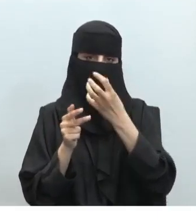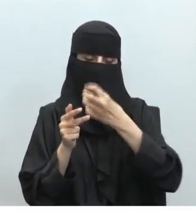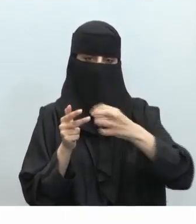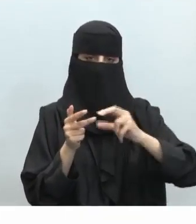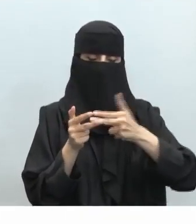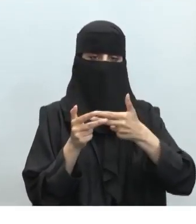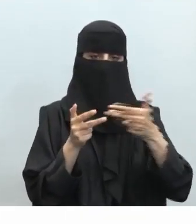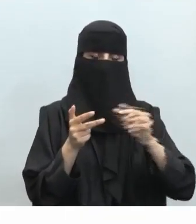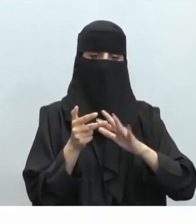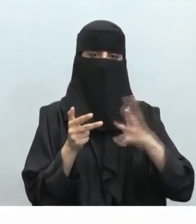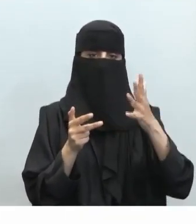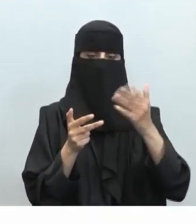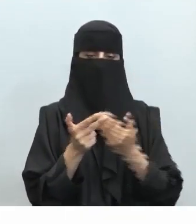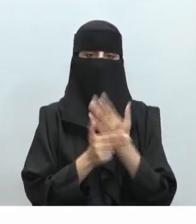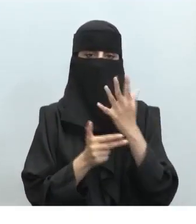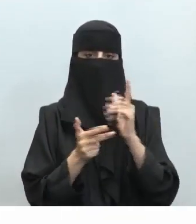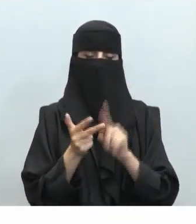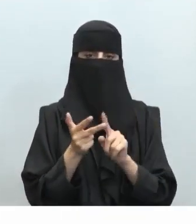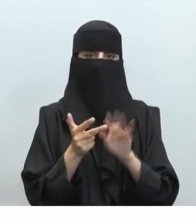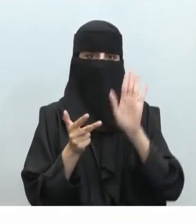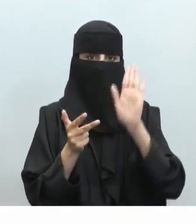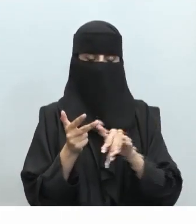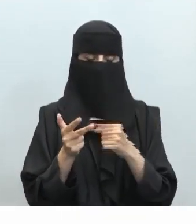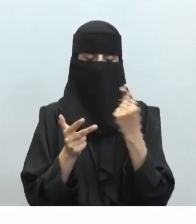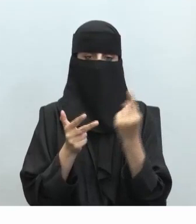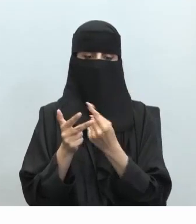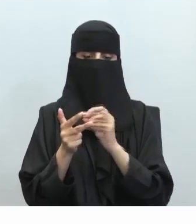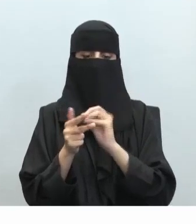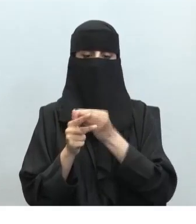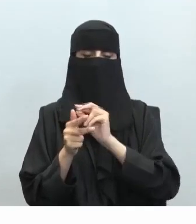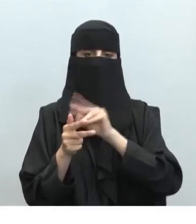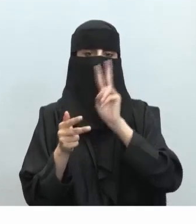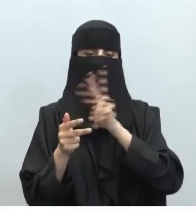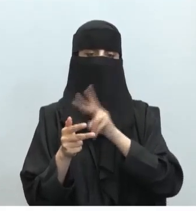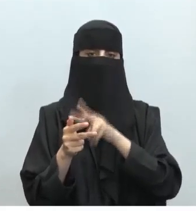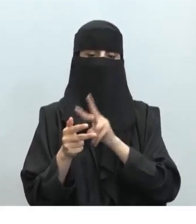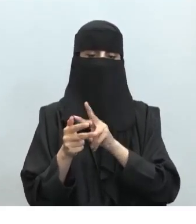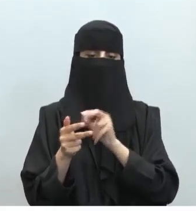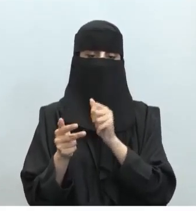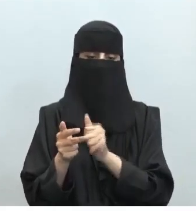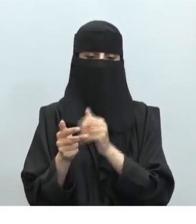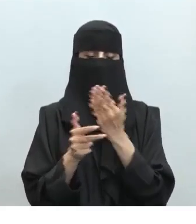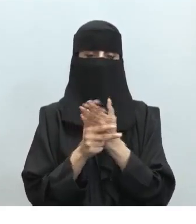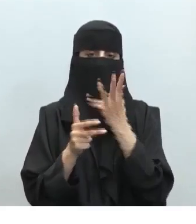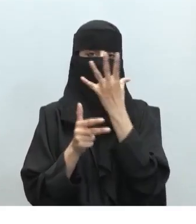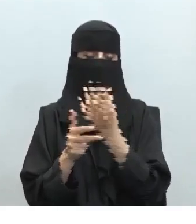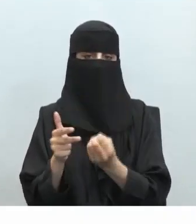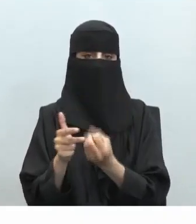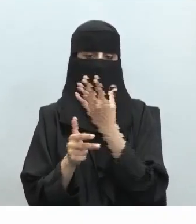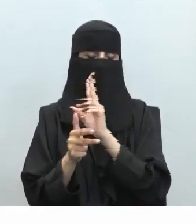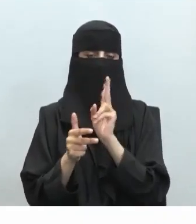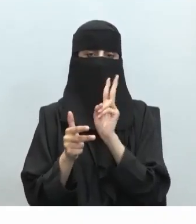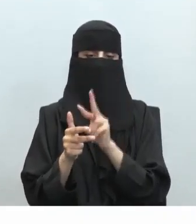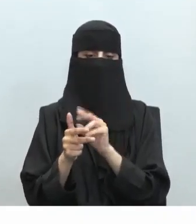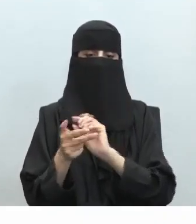موجود هذا الجين ولو تواجد لن يؤثر في لون الصبغه لن تتغير لن يعطينا صبغه داكنه او صبغه فاتحه